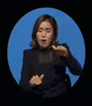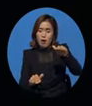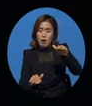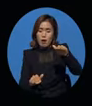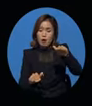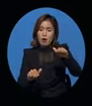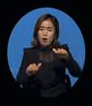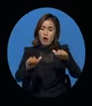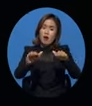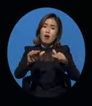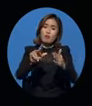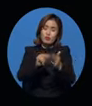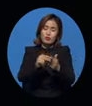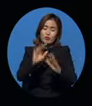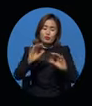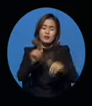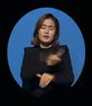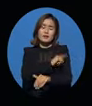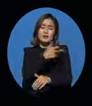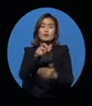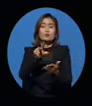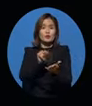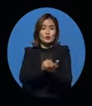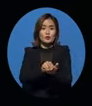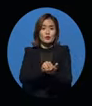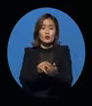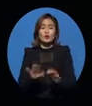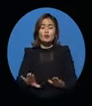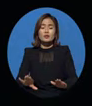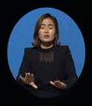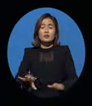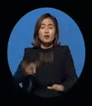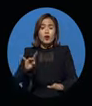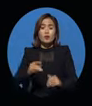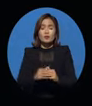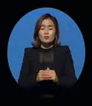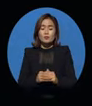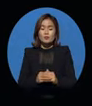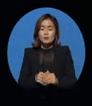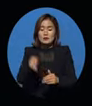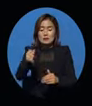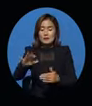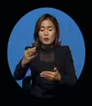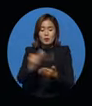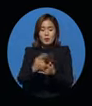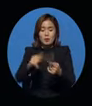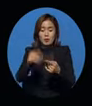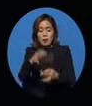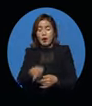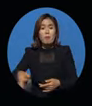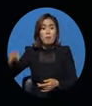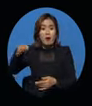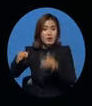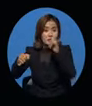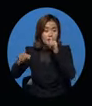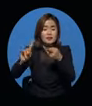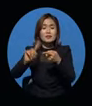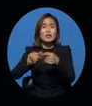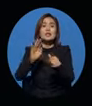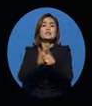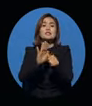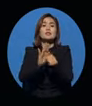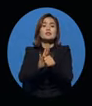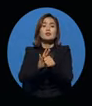가장 중요한 과제입니다 그래서 우리 집권 초기에 최저 임금을 대폭 올려 씁니까 그때 지지율이